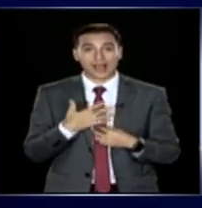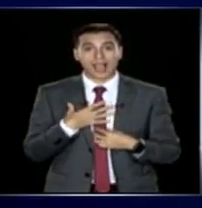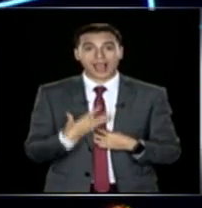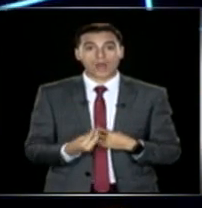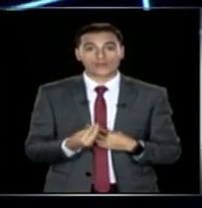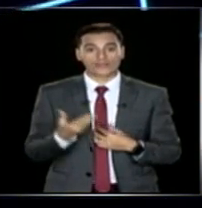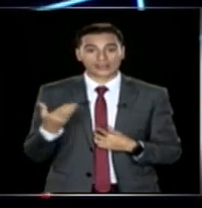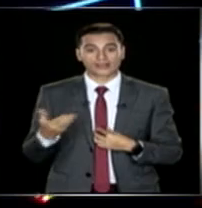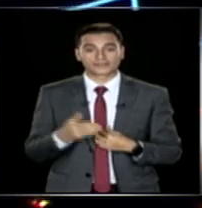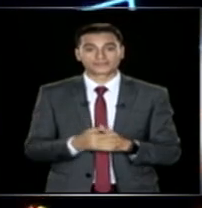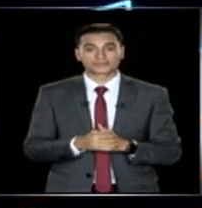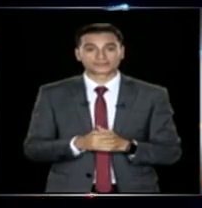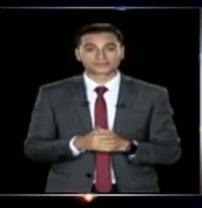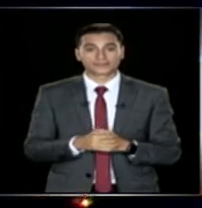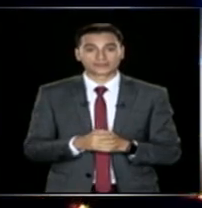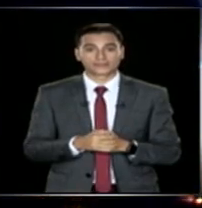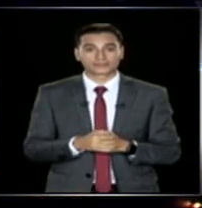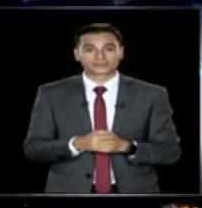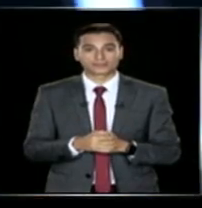الأوفياء.